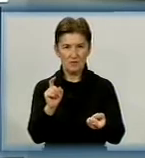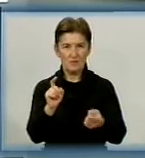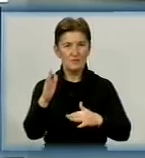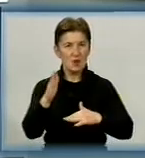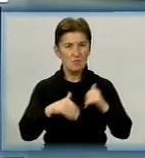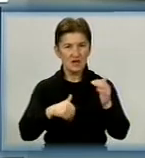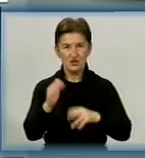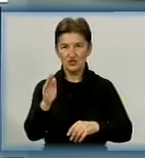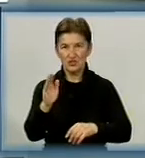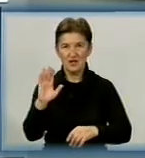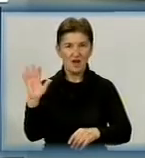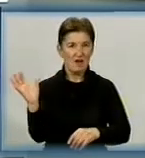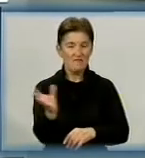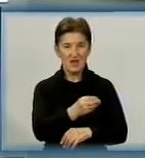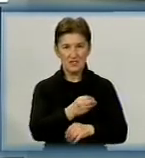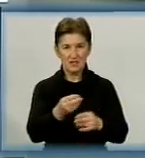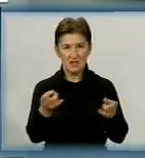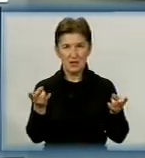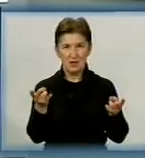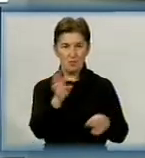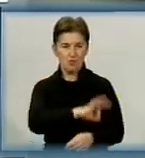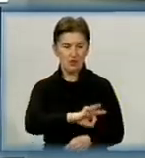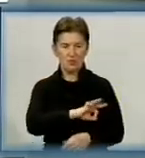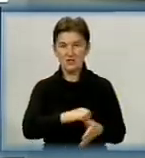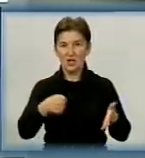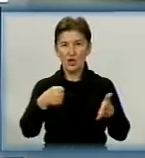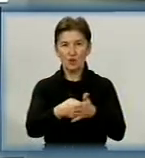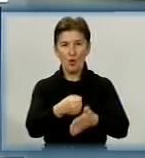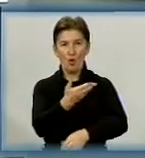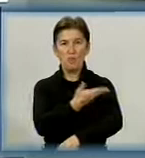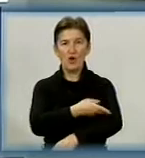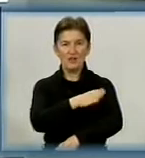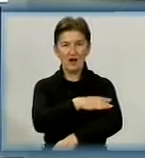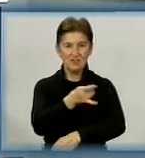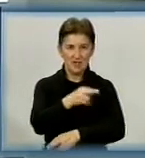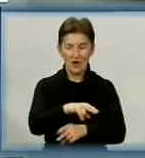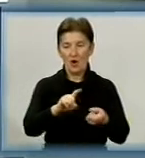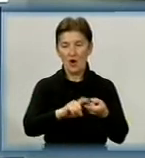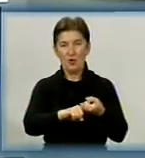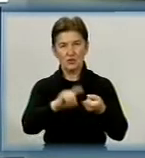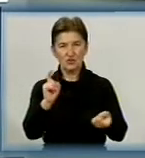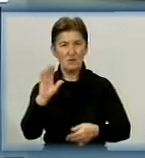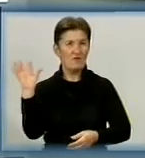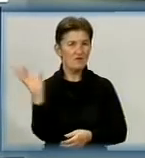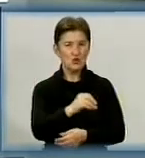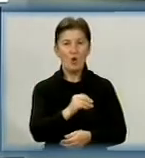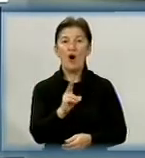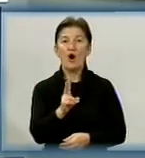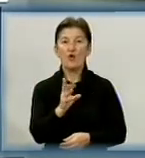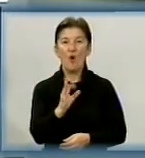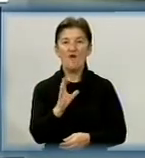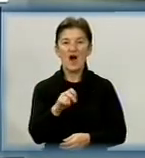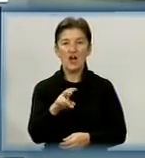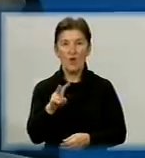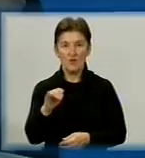практически весь потребители до Полтавской, отключая Киевскую, отключаем всю Ковалевку. У нас